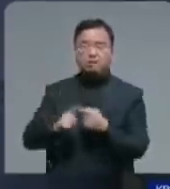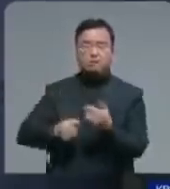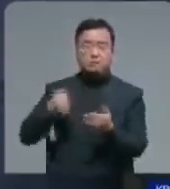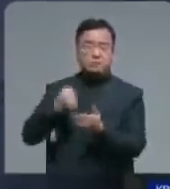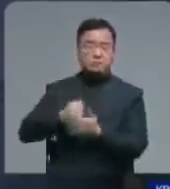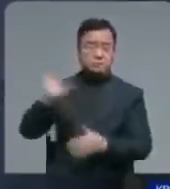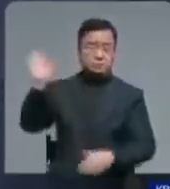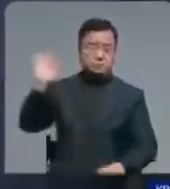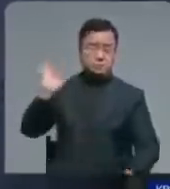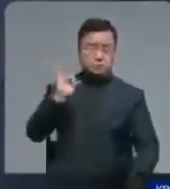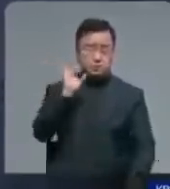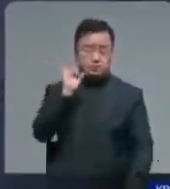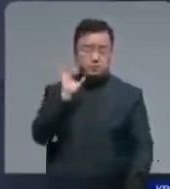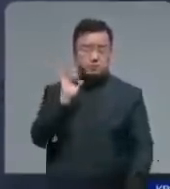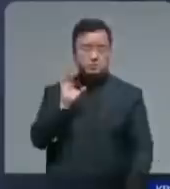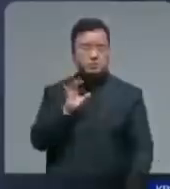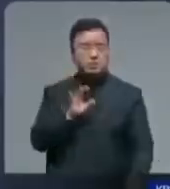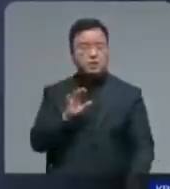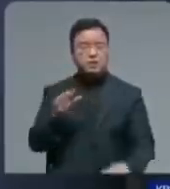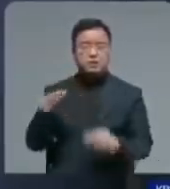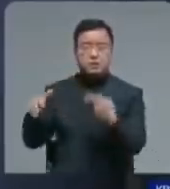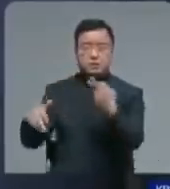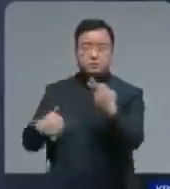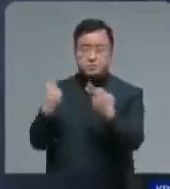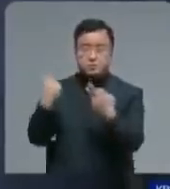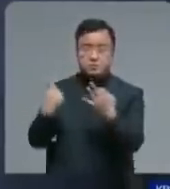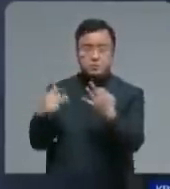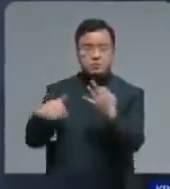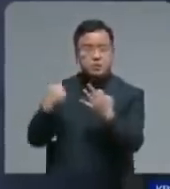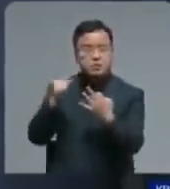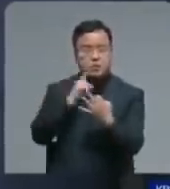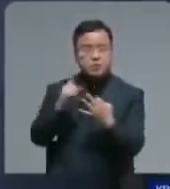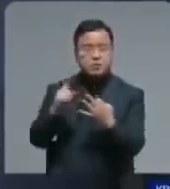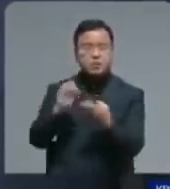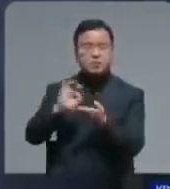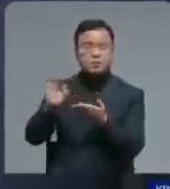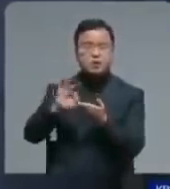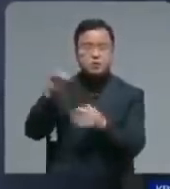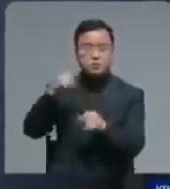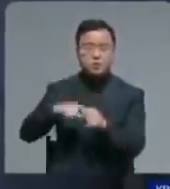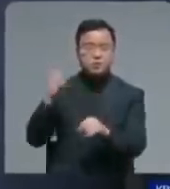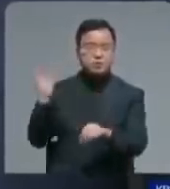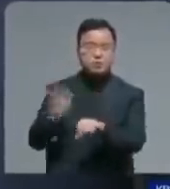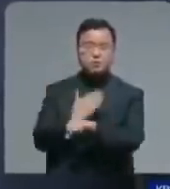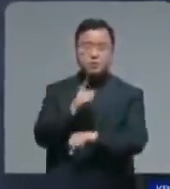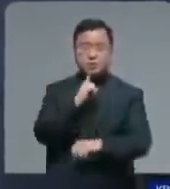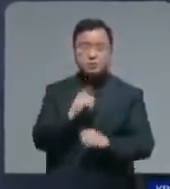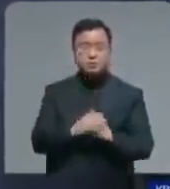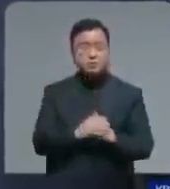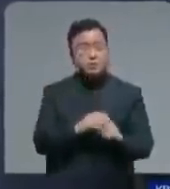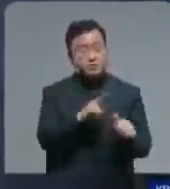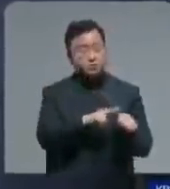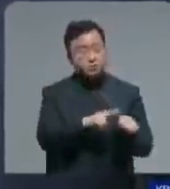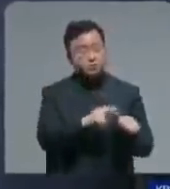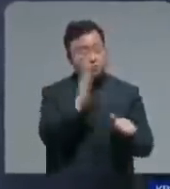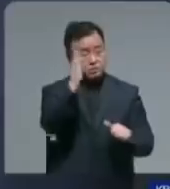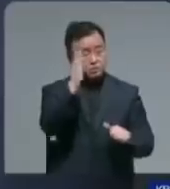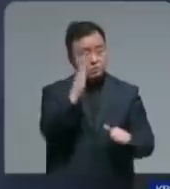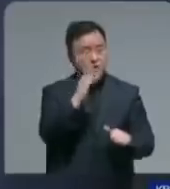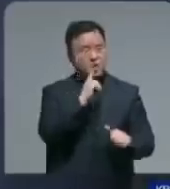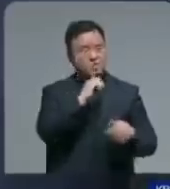정해놓으면 안 되죠. 저는 후보님, 그 말씀은 14조라는 것 자체도 용처가 잘못됐다 이런 말씀이거든요. 후보님 지금 말씀은 논리적 모순이